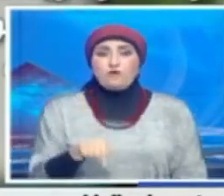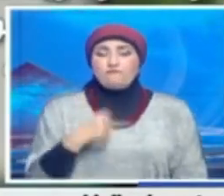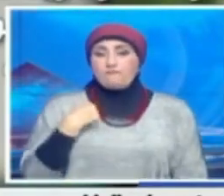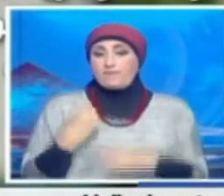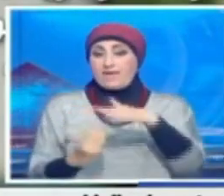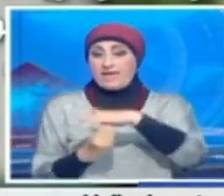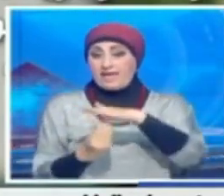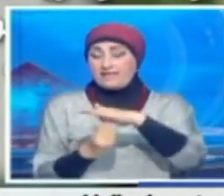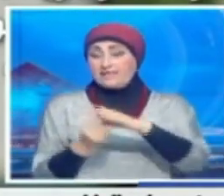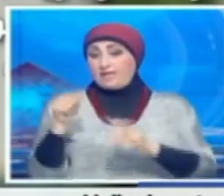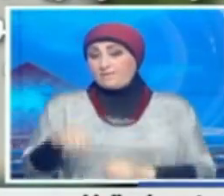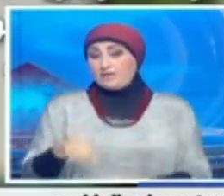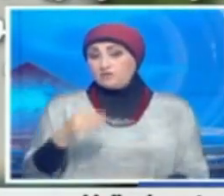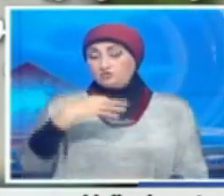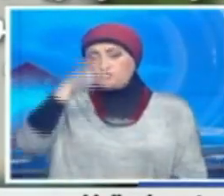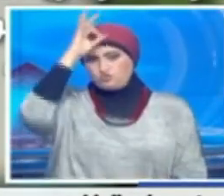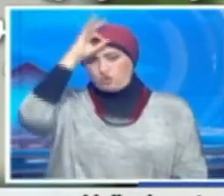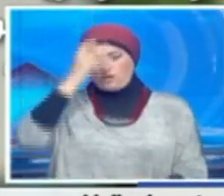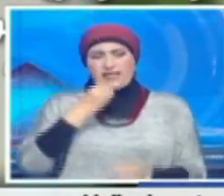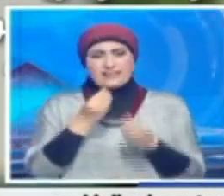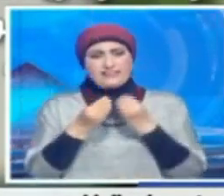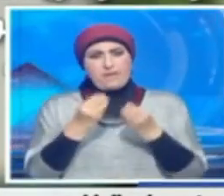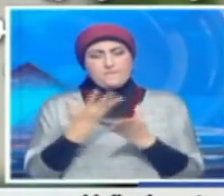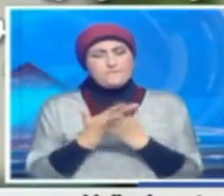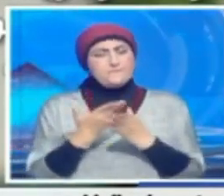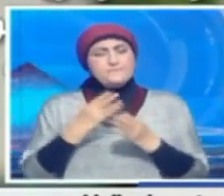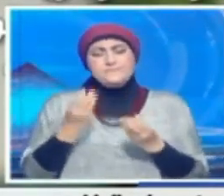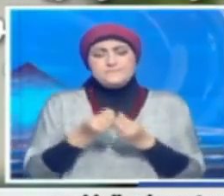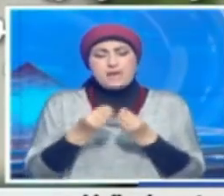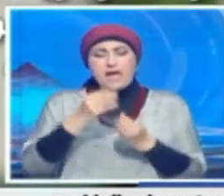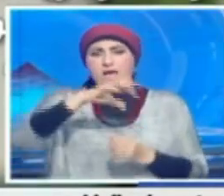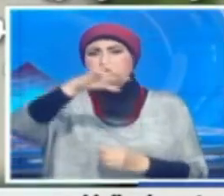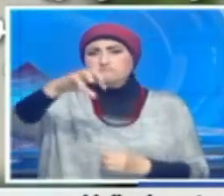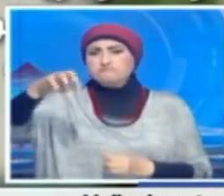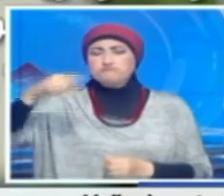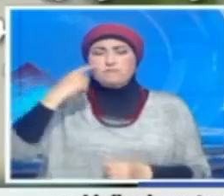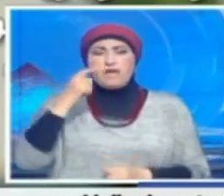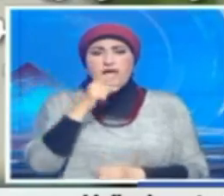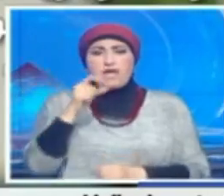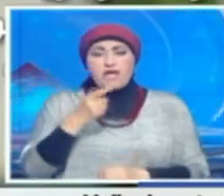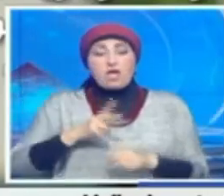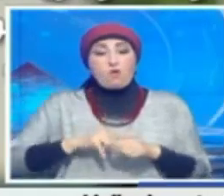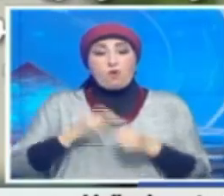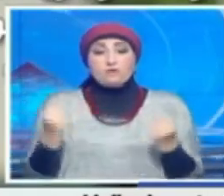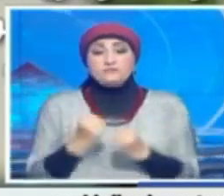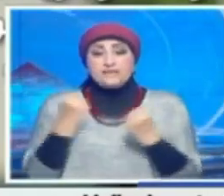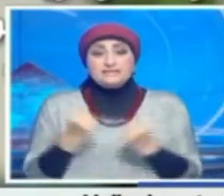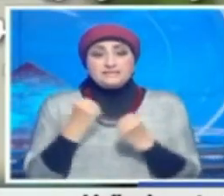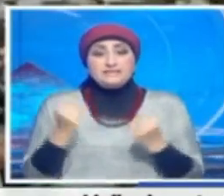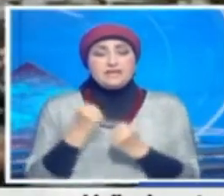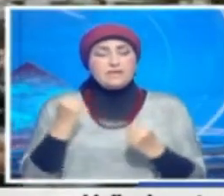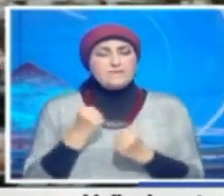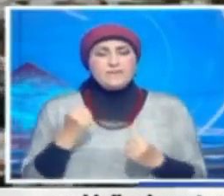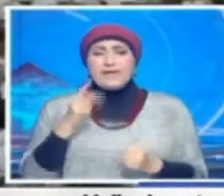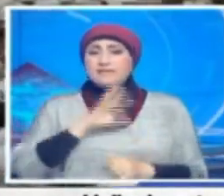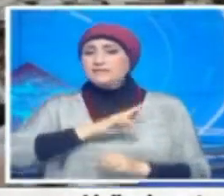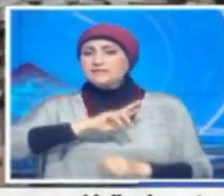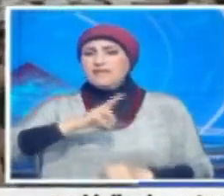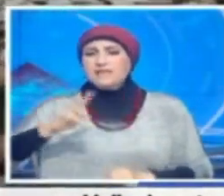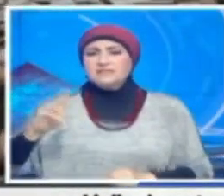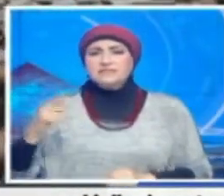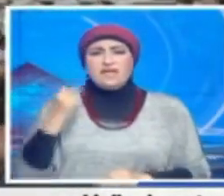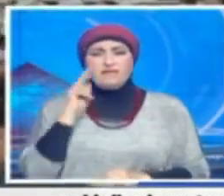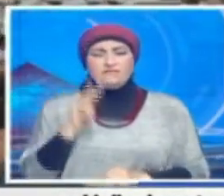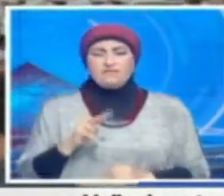الشرطة بتتعاون مع دول مختلفة، المراكز البحثية، كلية الشرطة والتدريبات وحجم التدريبات. من